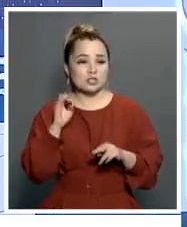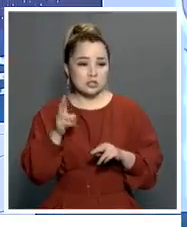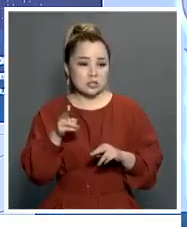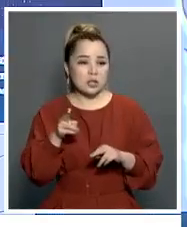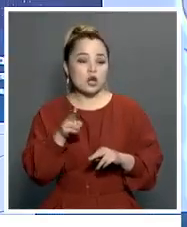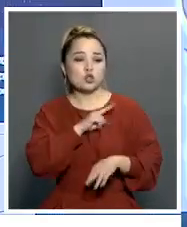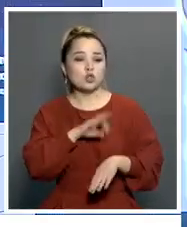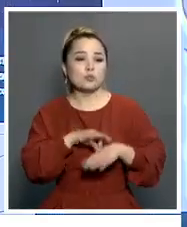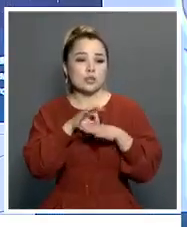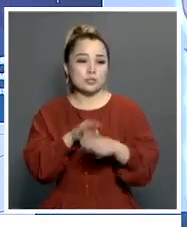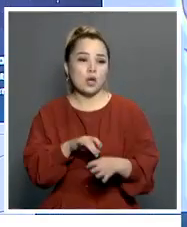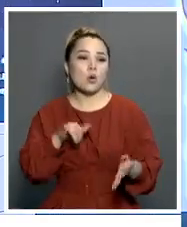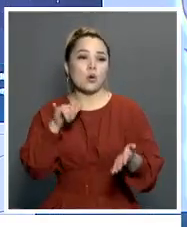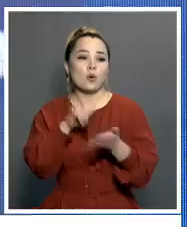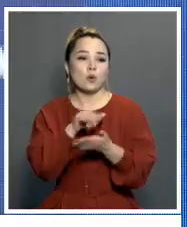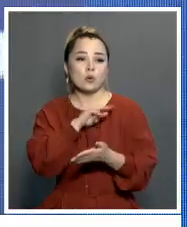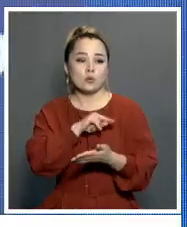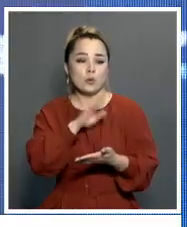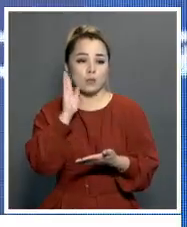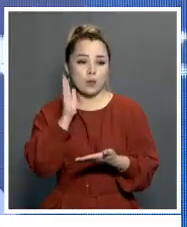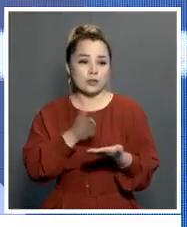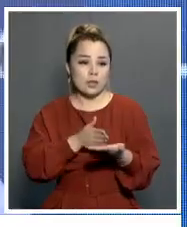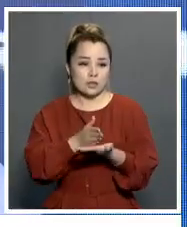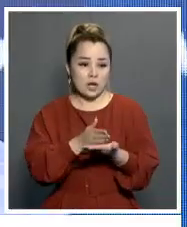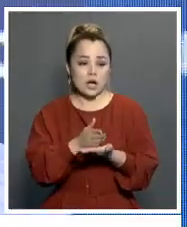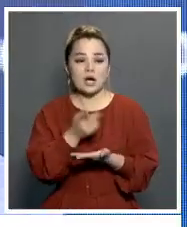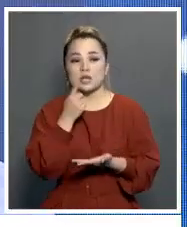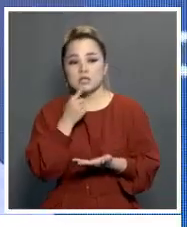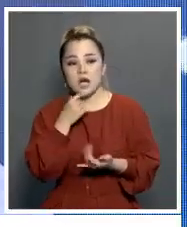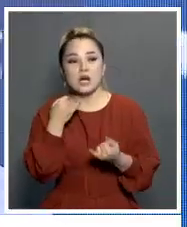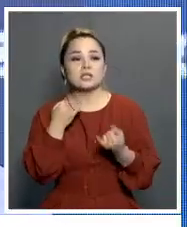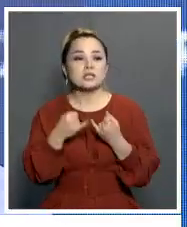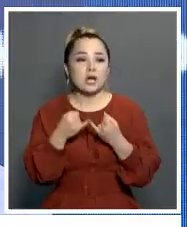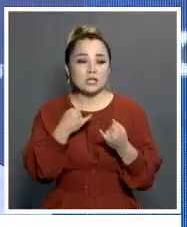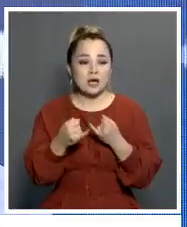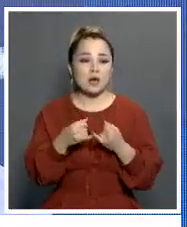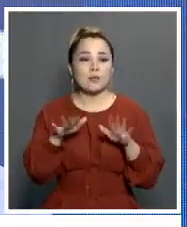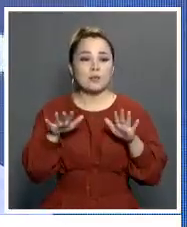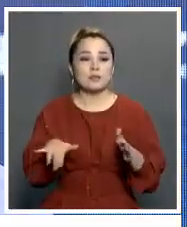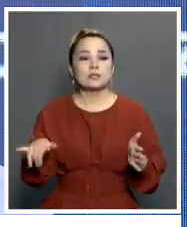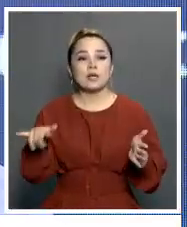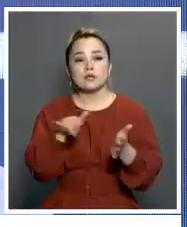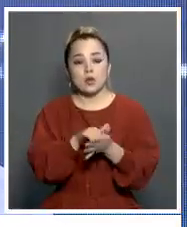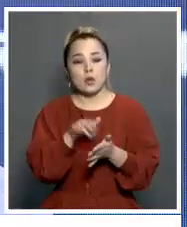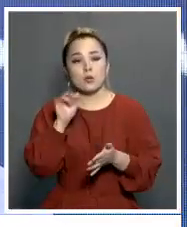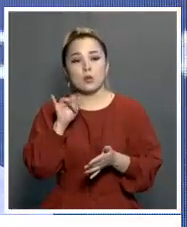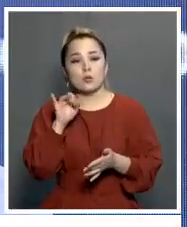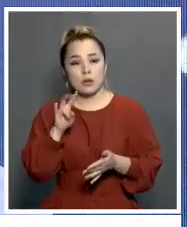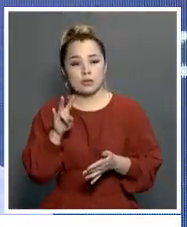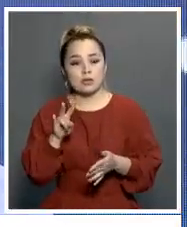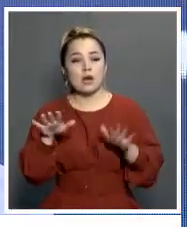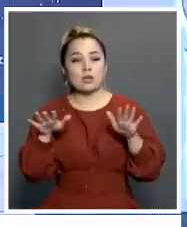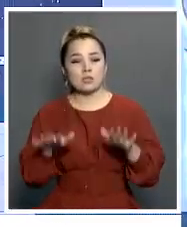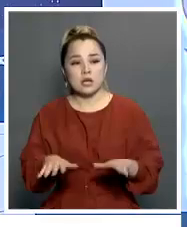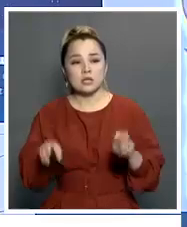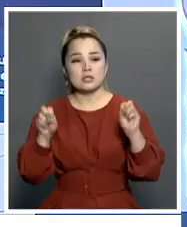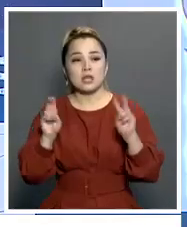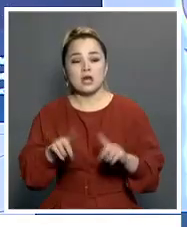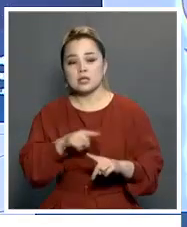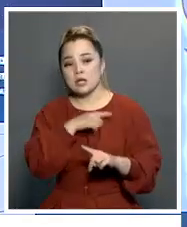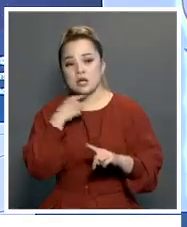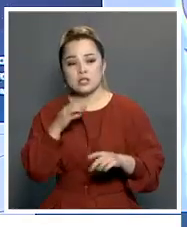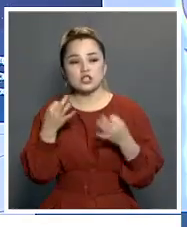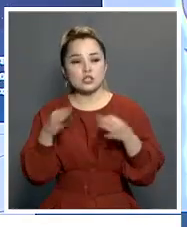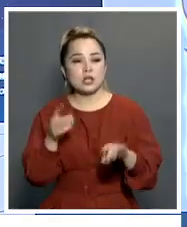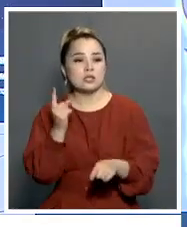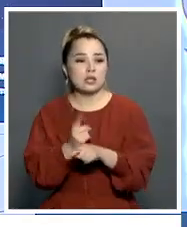іске қосылатын болады. Атап айтқанда, қызыл және сарым мәртебесі бар азаматтар құрбандық шалу орындарына